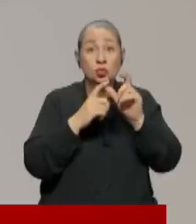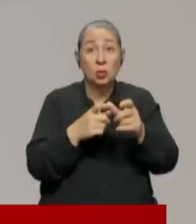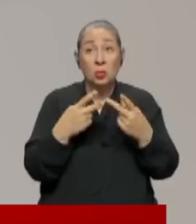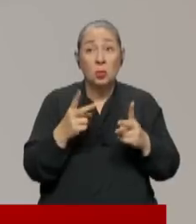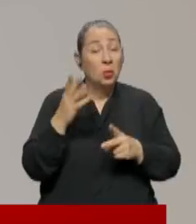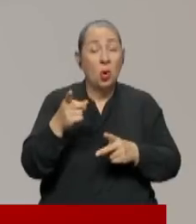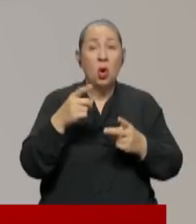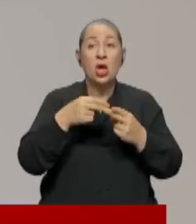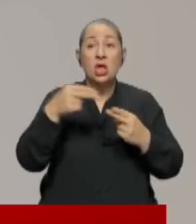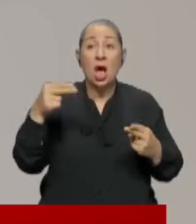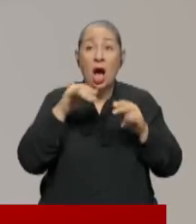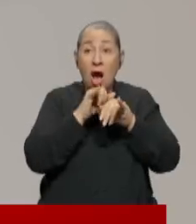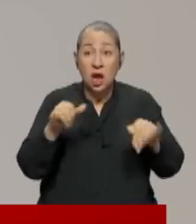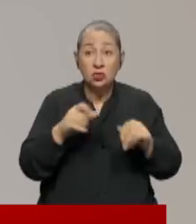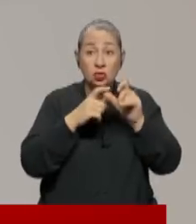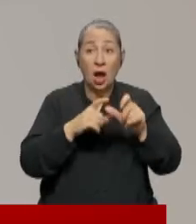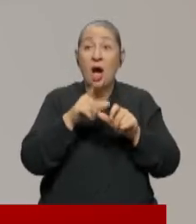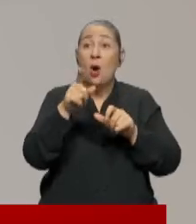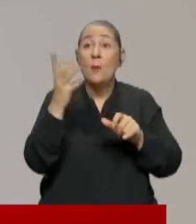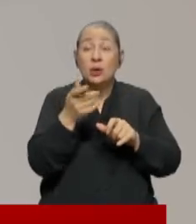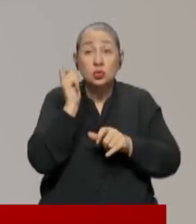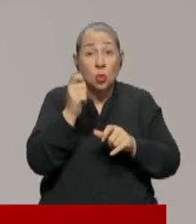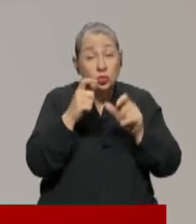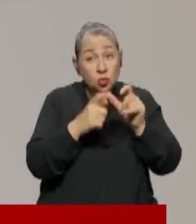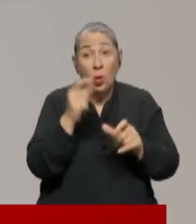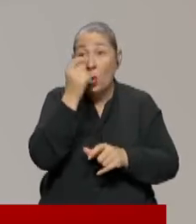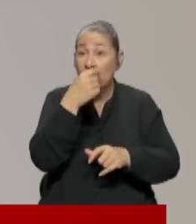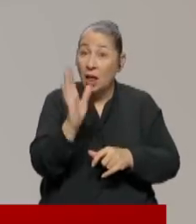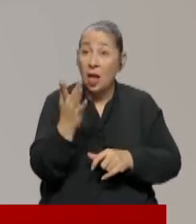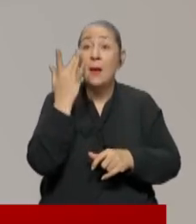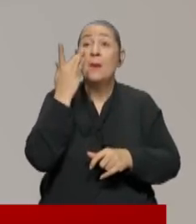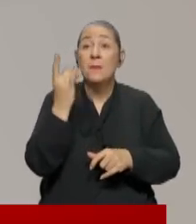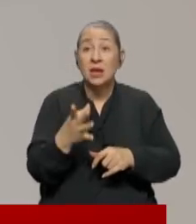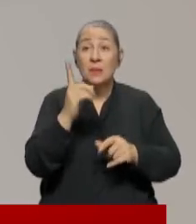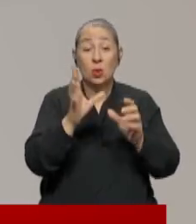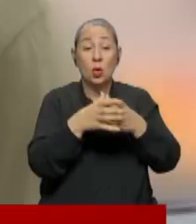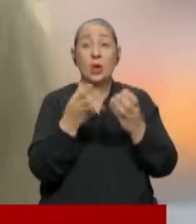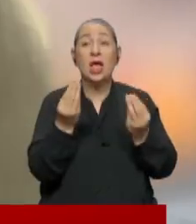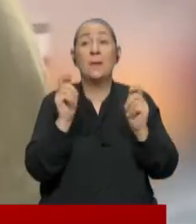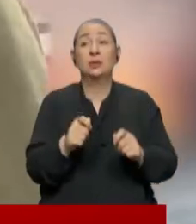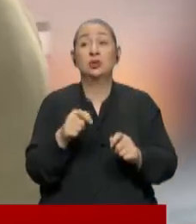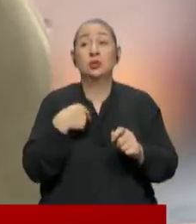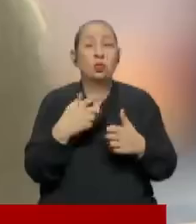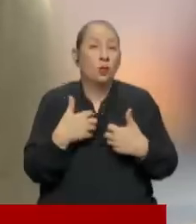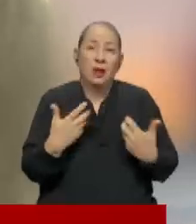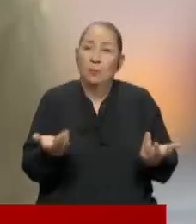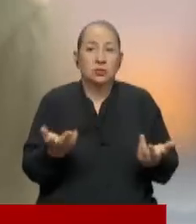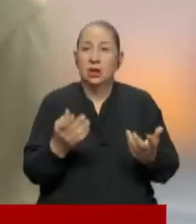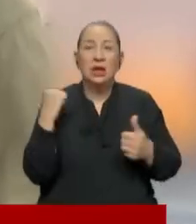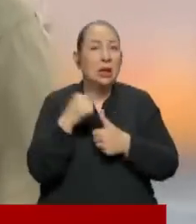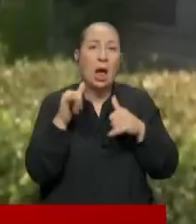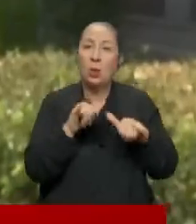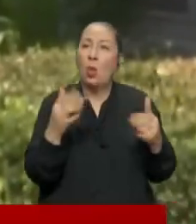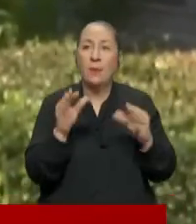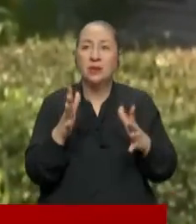sorabiliyorlar bize? O hikayeler bile aynı soruların ve o sorular zaten bayağı zor sorulardı bir de yani. Belli ki belli bir grup iyi yapmış ve şu an güvenemiyoruz. Bu sefer yine aynısı